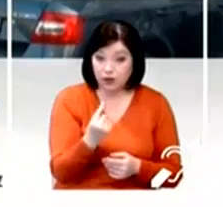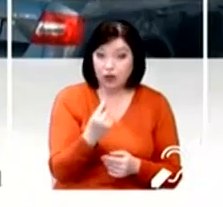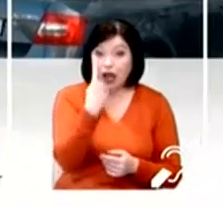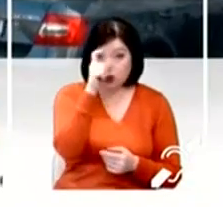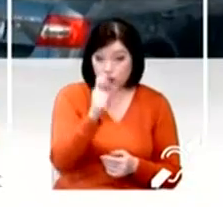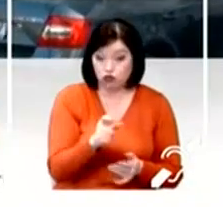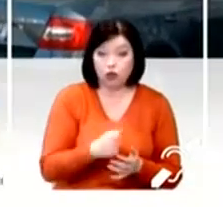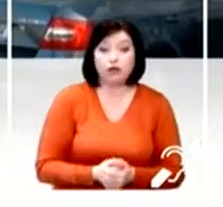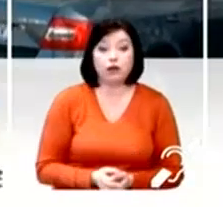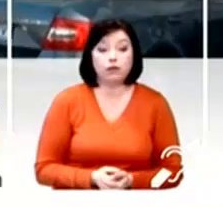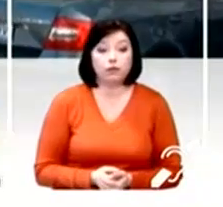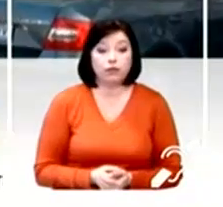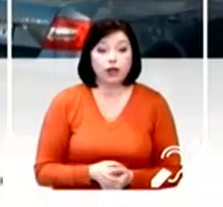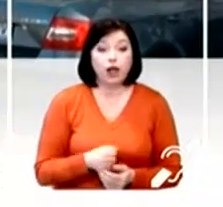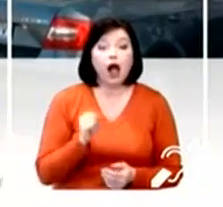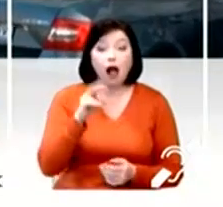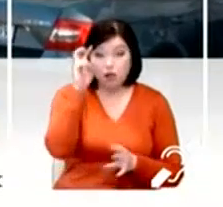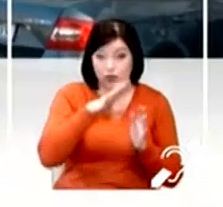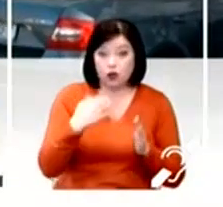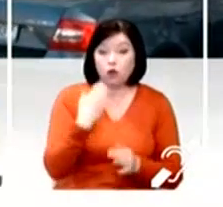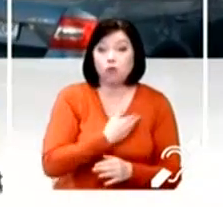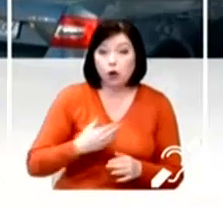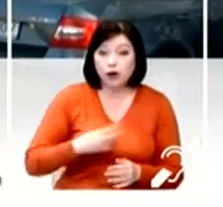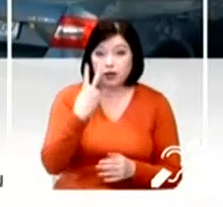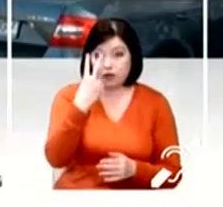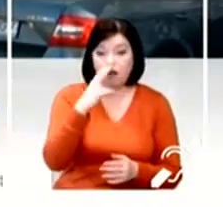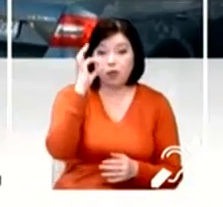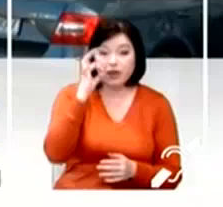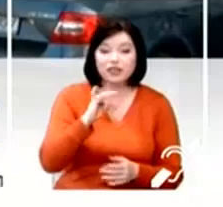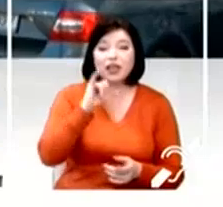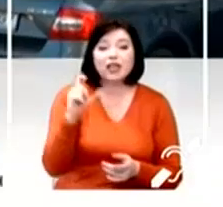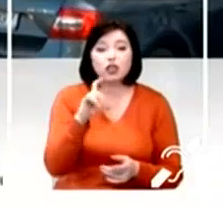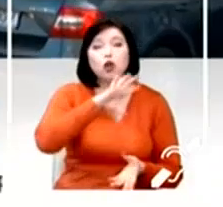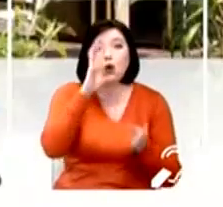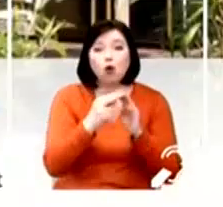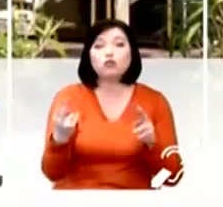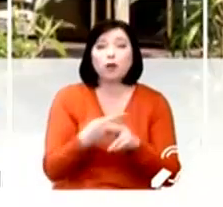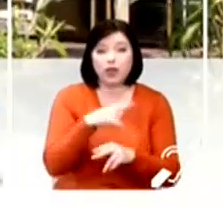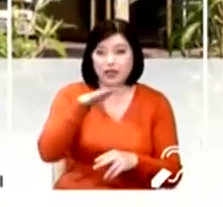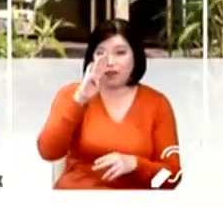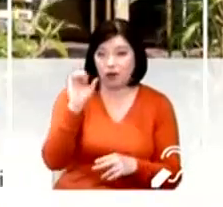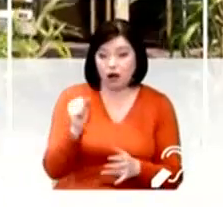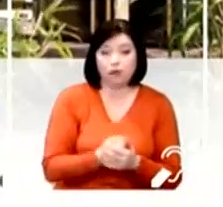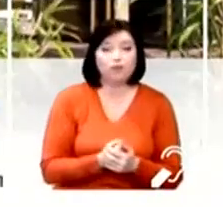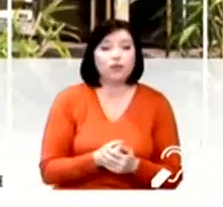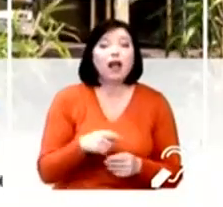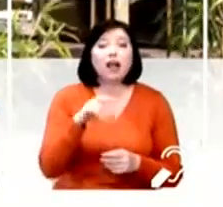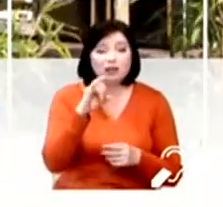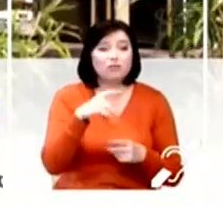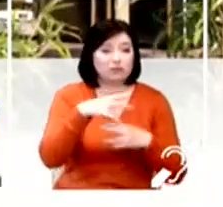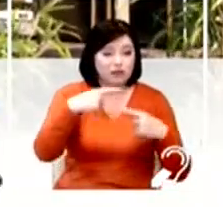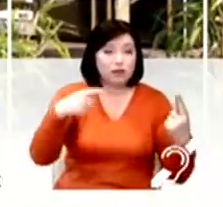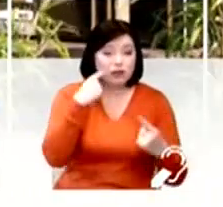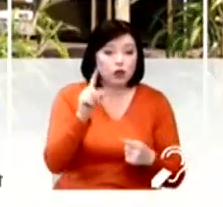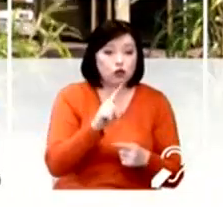om, în țară Bucureștiul are 2% din valoarea fără TVA a cazării. Hotelierii și agenții economici de pe